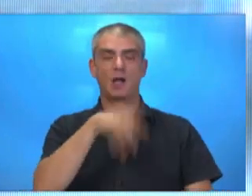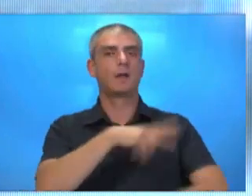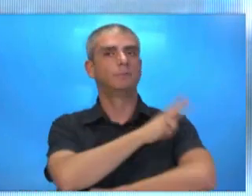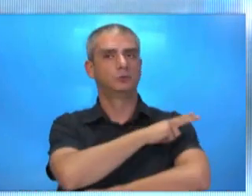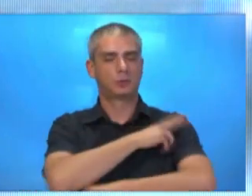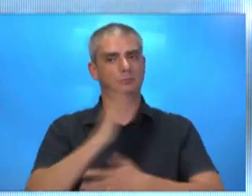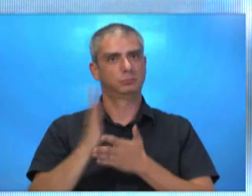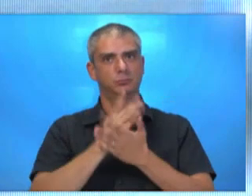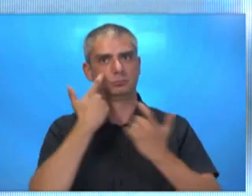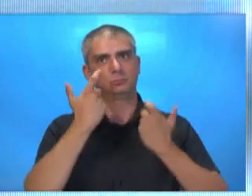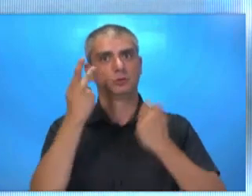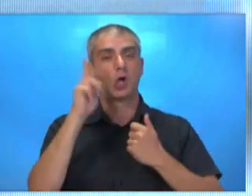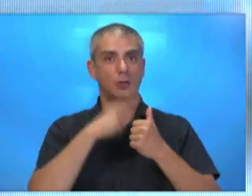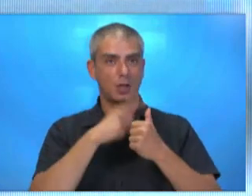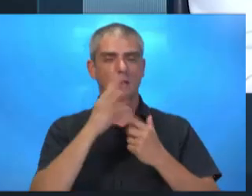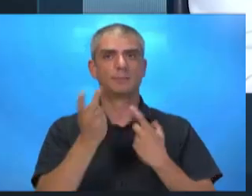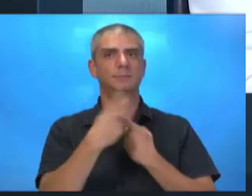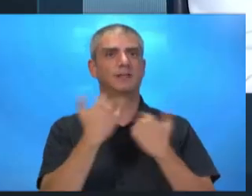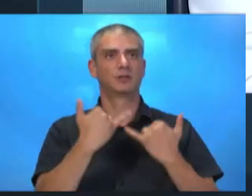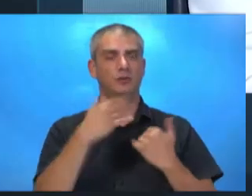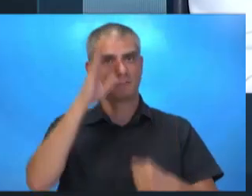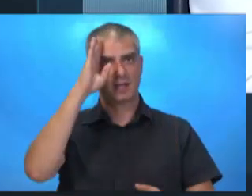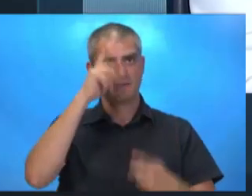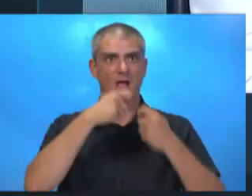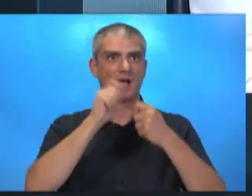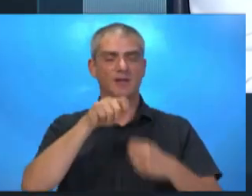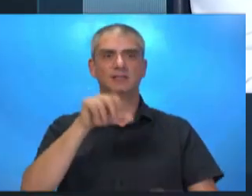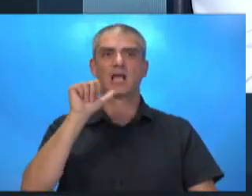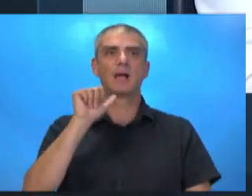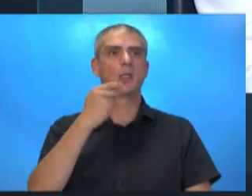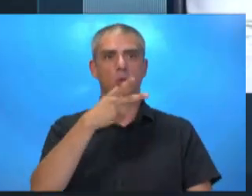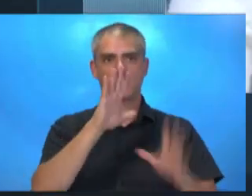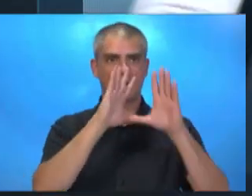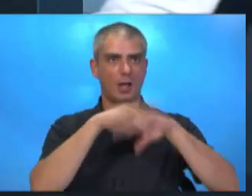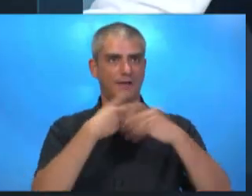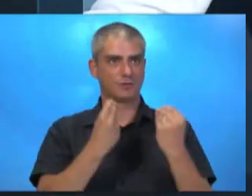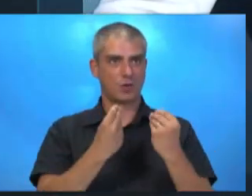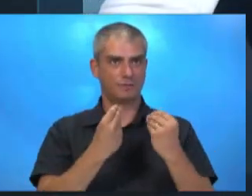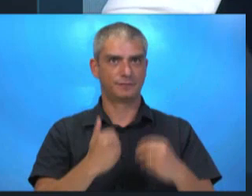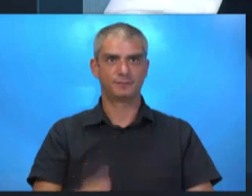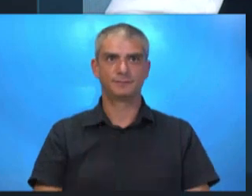שם בכוחות מתוגברים. מצטרף אלינו עכשיו מחיפה חבר הכנסת איימן עודה. שלום, ערב טוב לך.